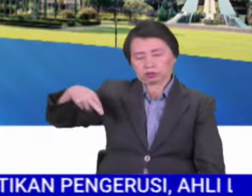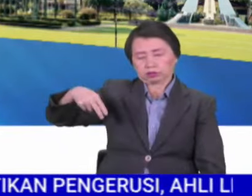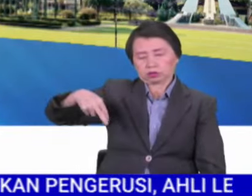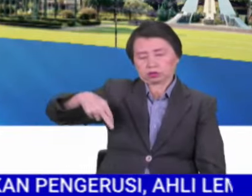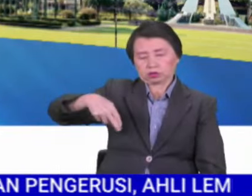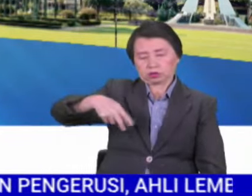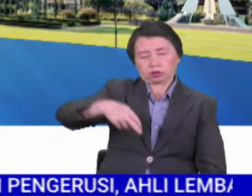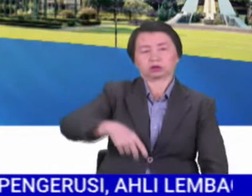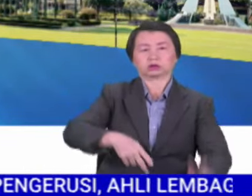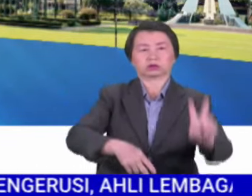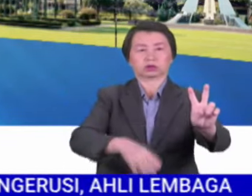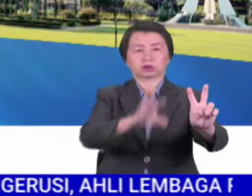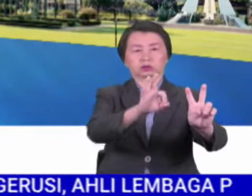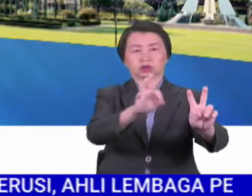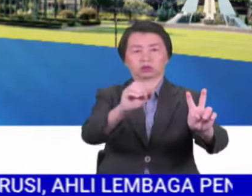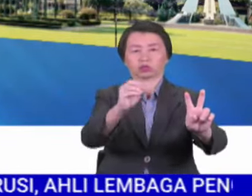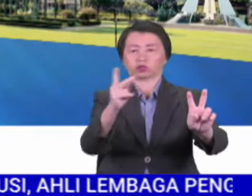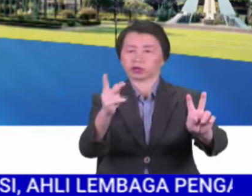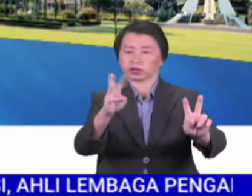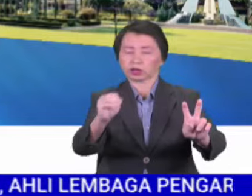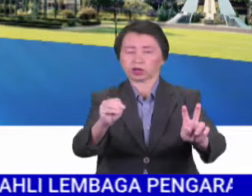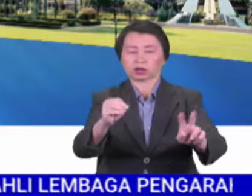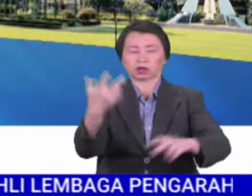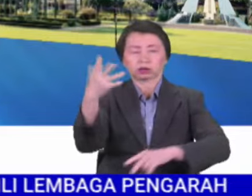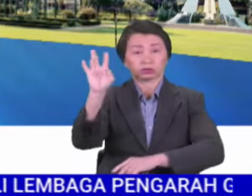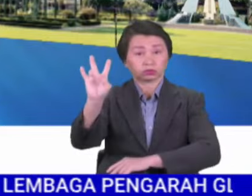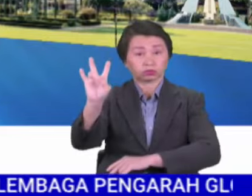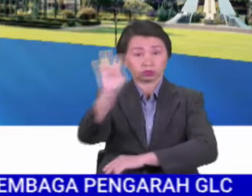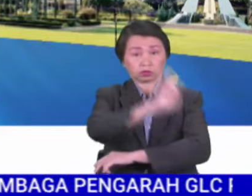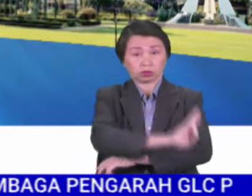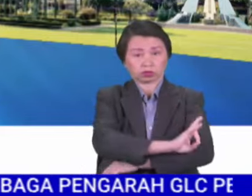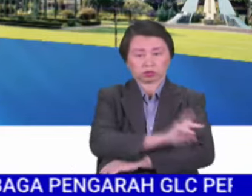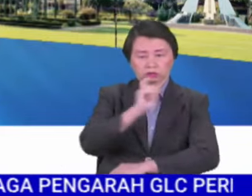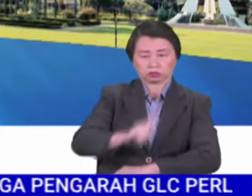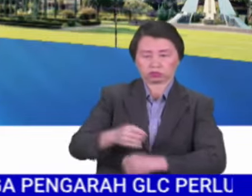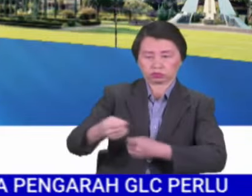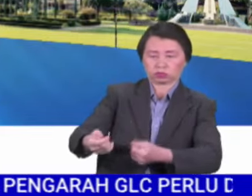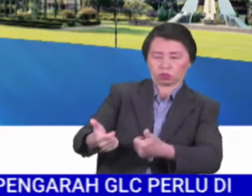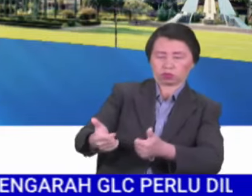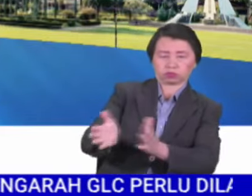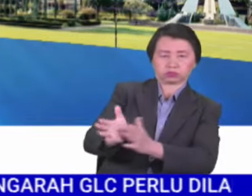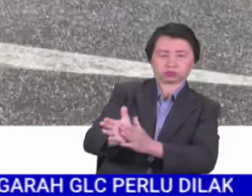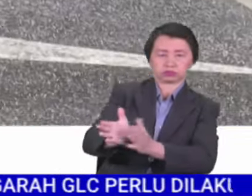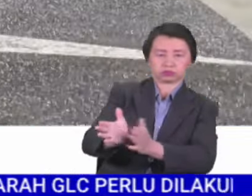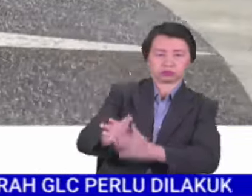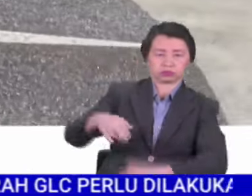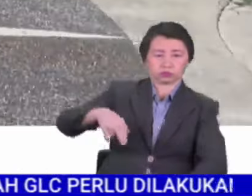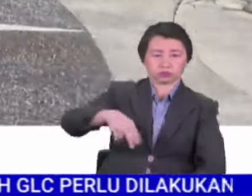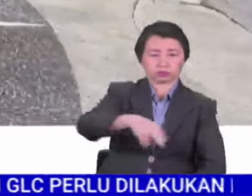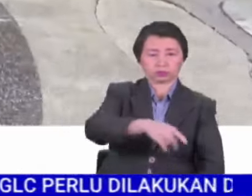sejauh 290 KM selama 7 hari wajar diberi pujian